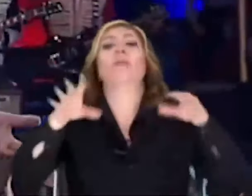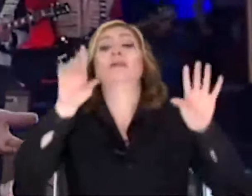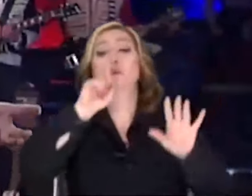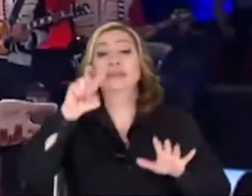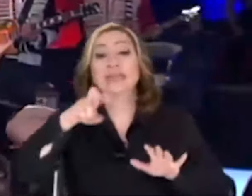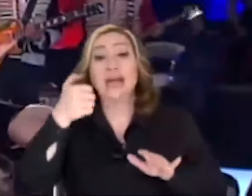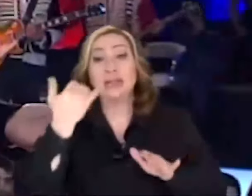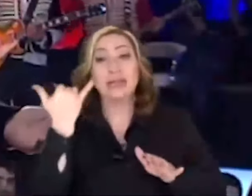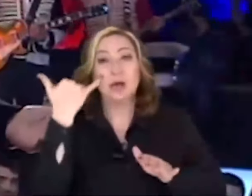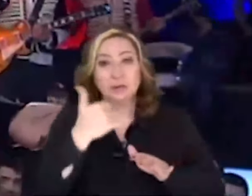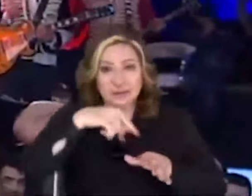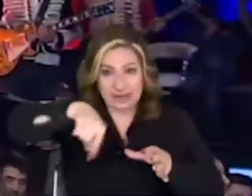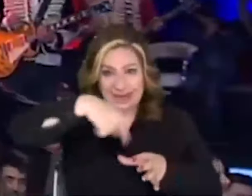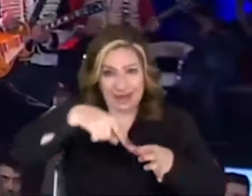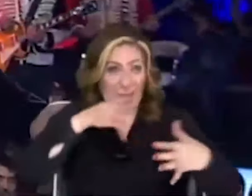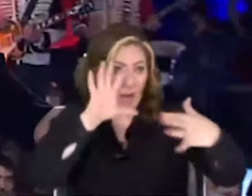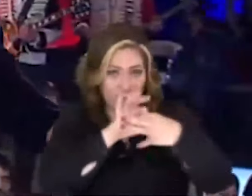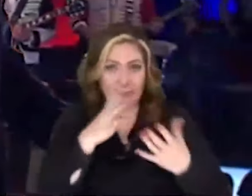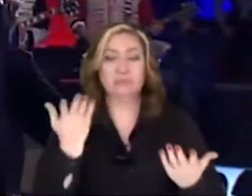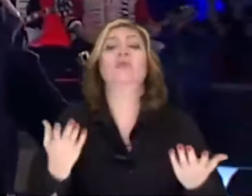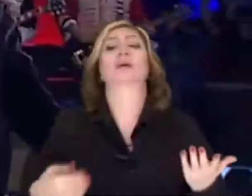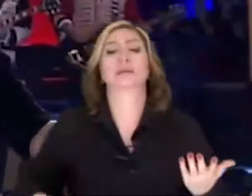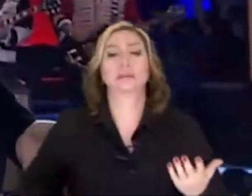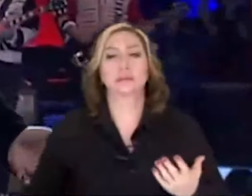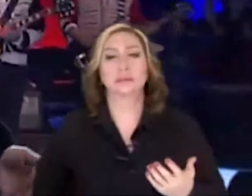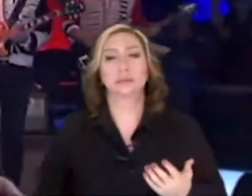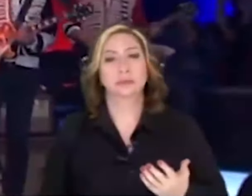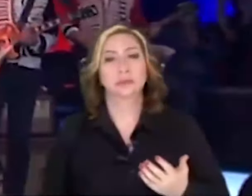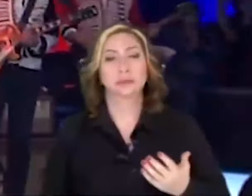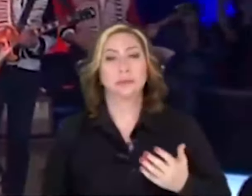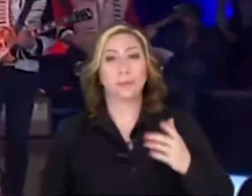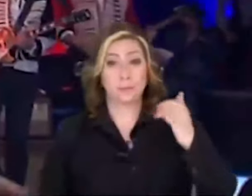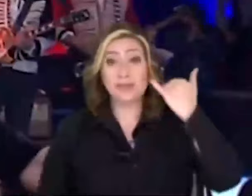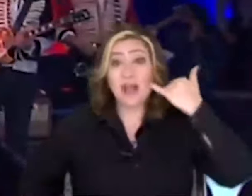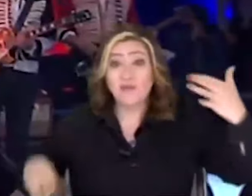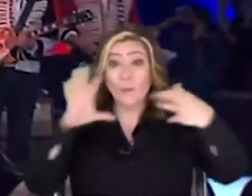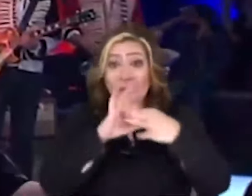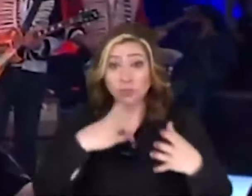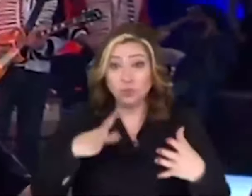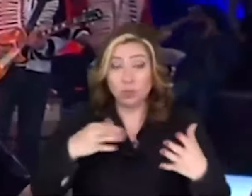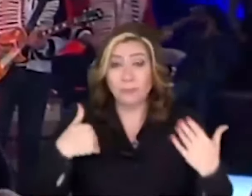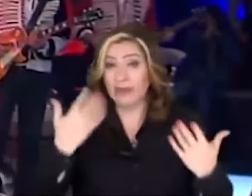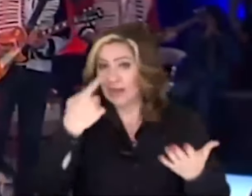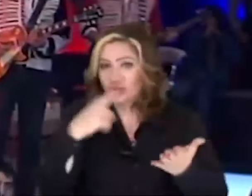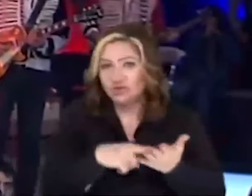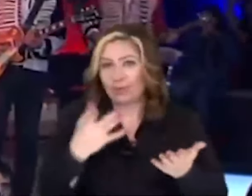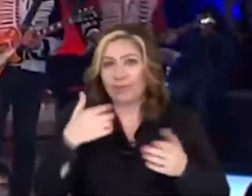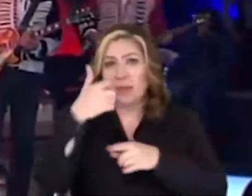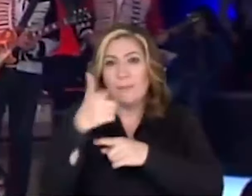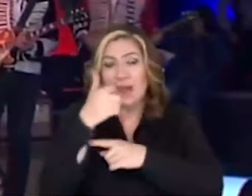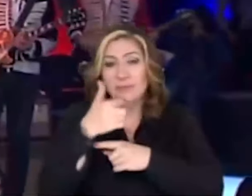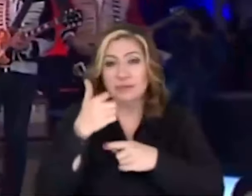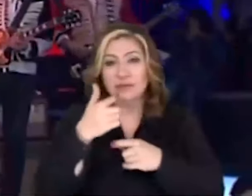Olmaz. 186 niye arıyoruz, telesekreter dinlemek için mi? Hayır, bir bağlayın telesekreter. Bana bağlayın, ben nasıl inanacağım orada?